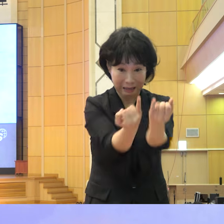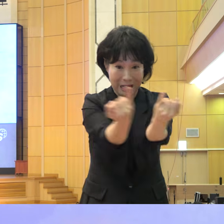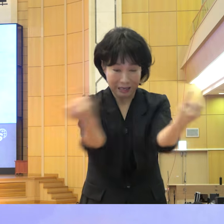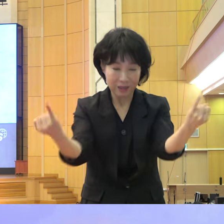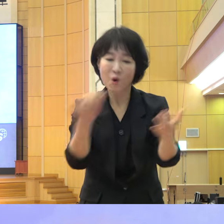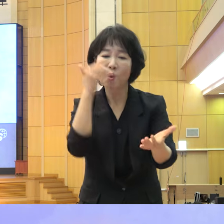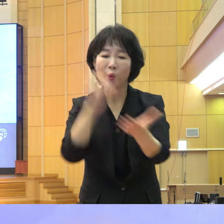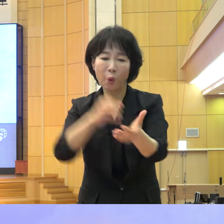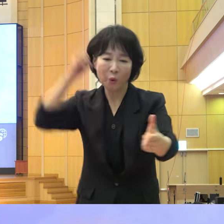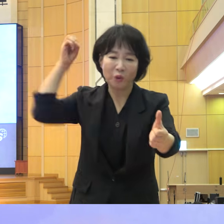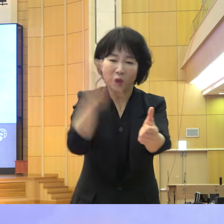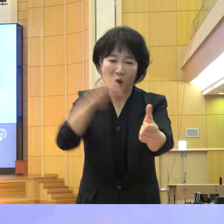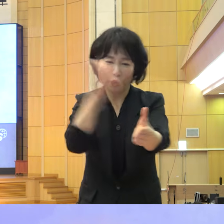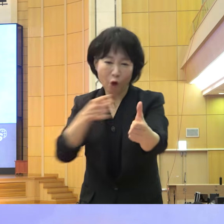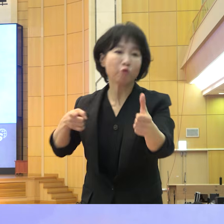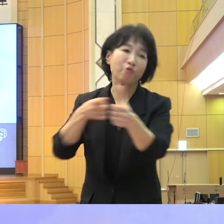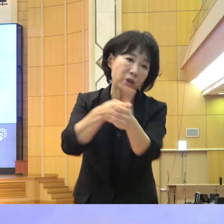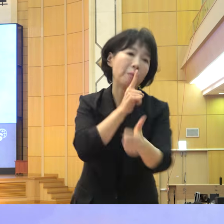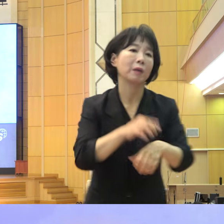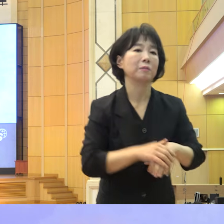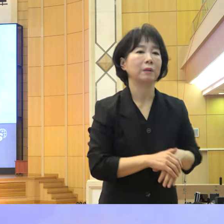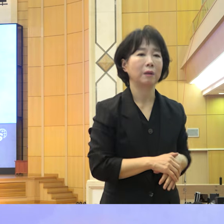죽이되.